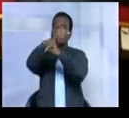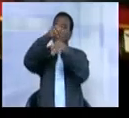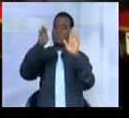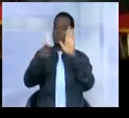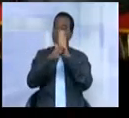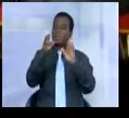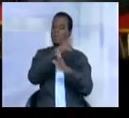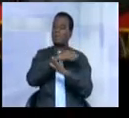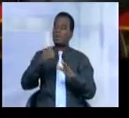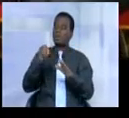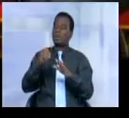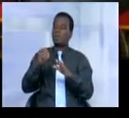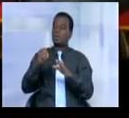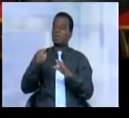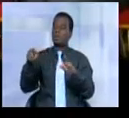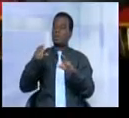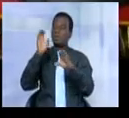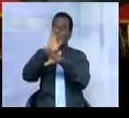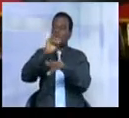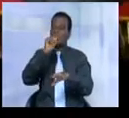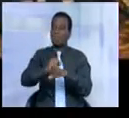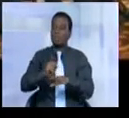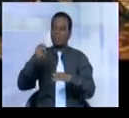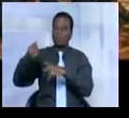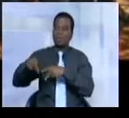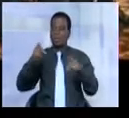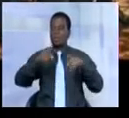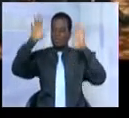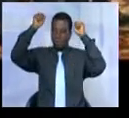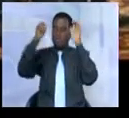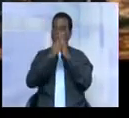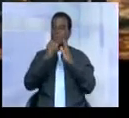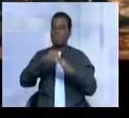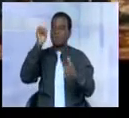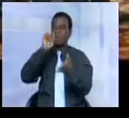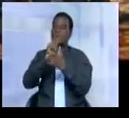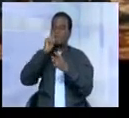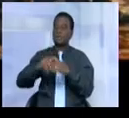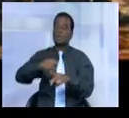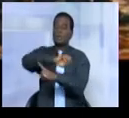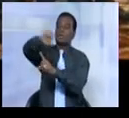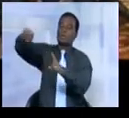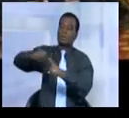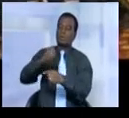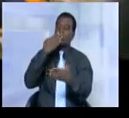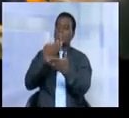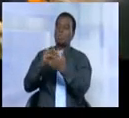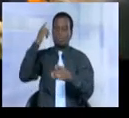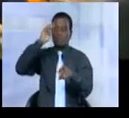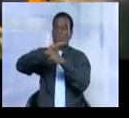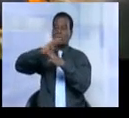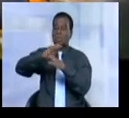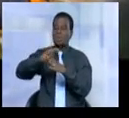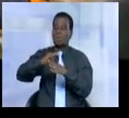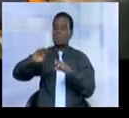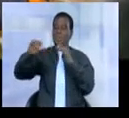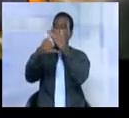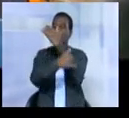d'investissement. Et en la matière, la Côte d'Ivoire, selon le chef de l'État, constitue un environnement propice aux affaires. Le